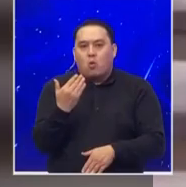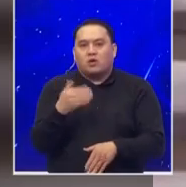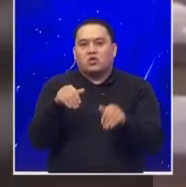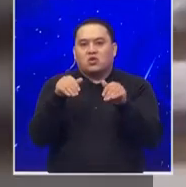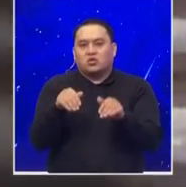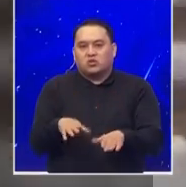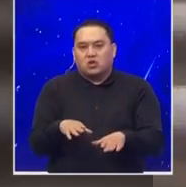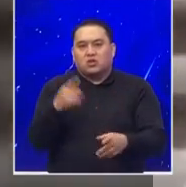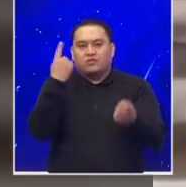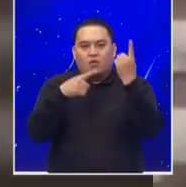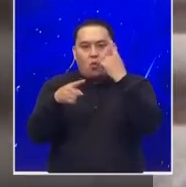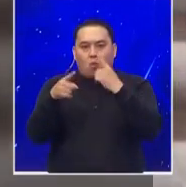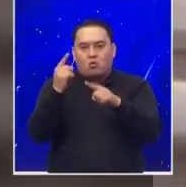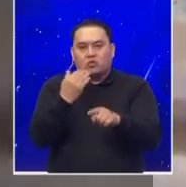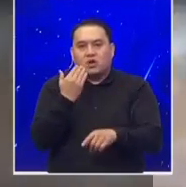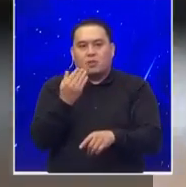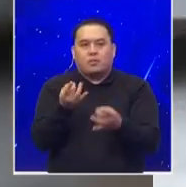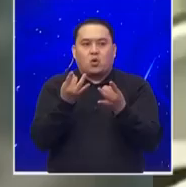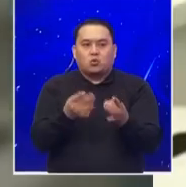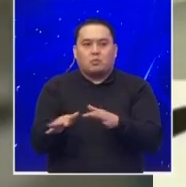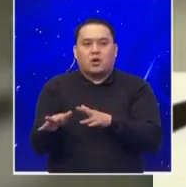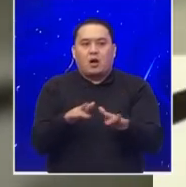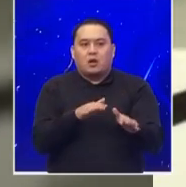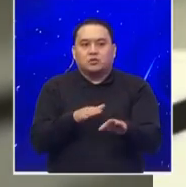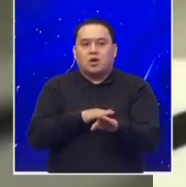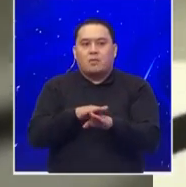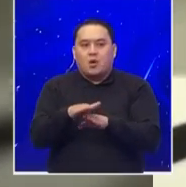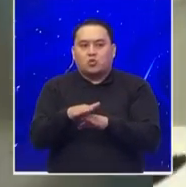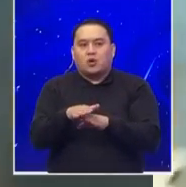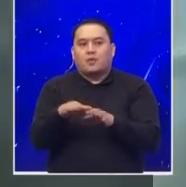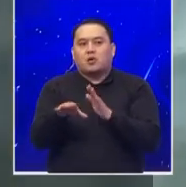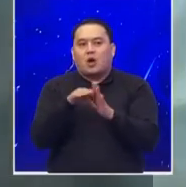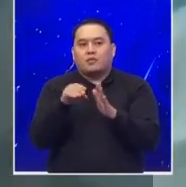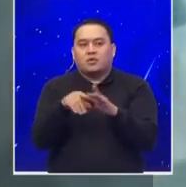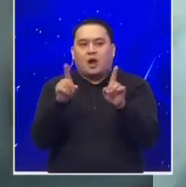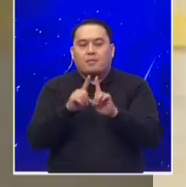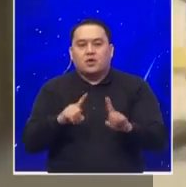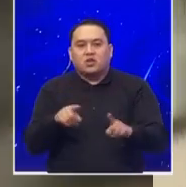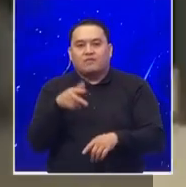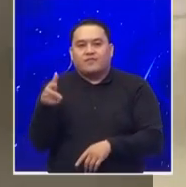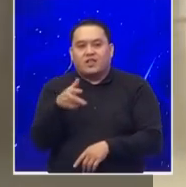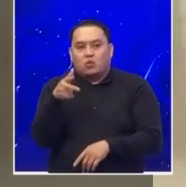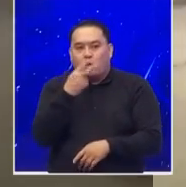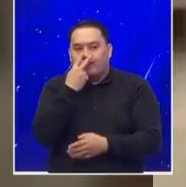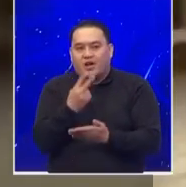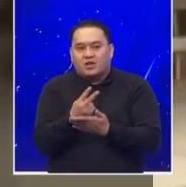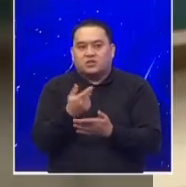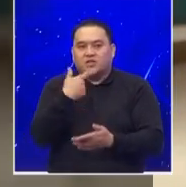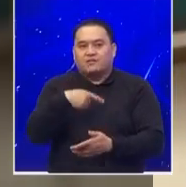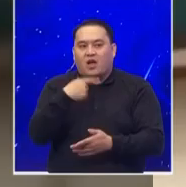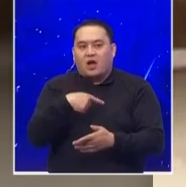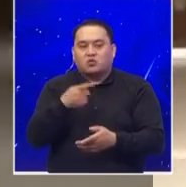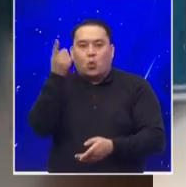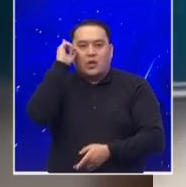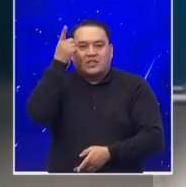Толочко решил творчески подойти к обычной процедуре заполнения бюллетеня. Необычное видео блогер выложил на своей